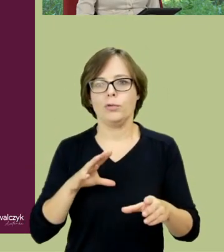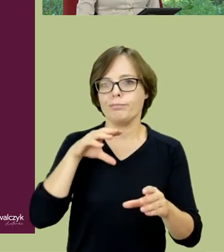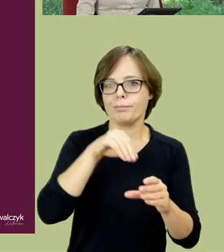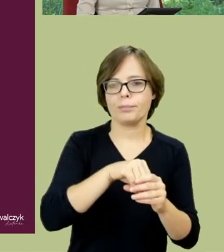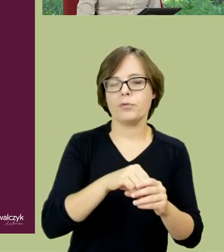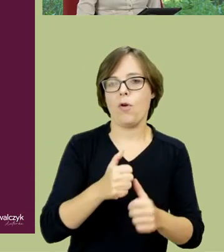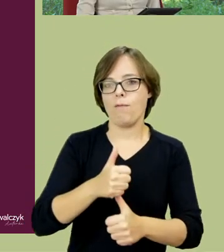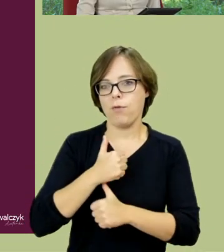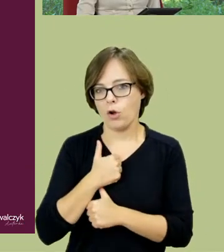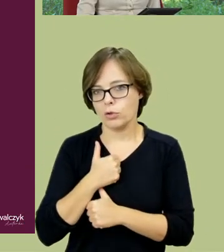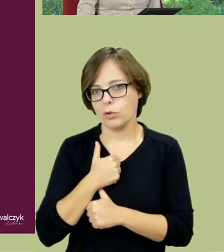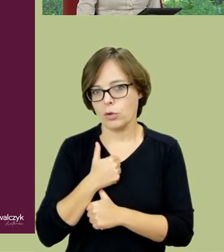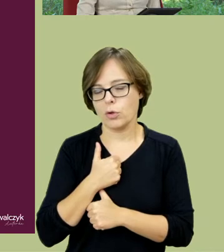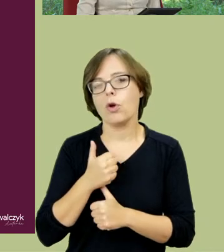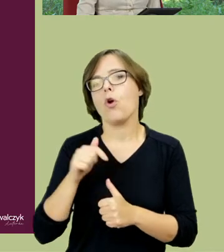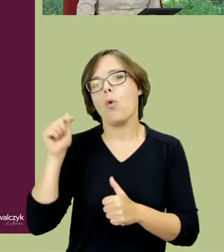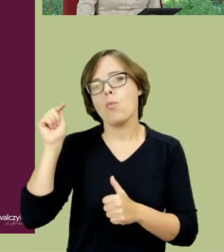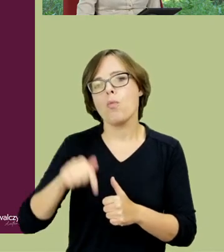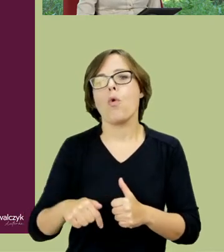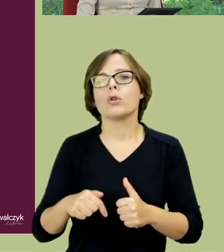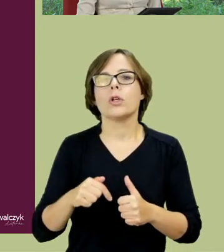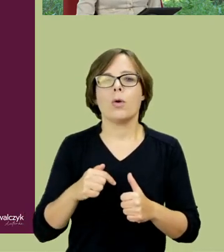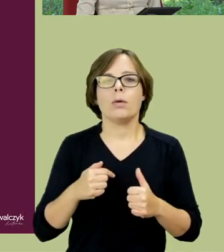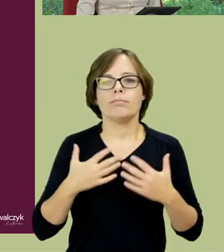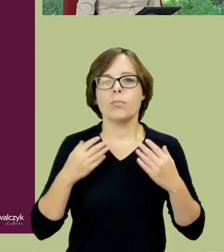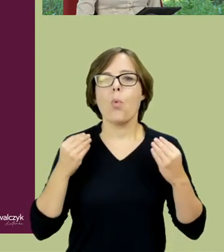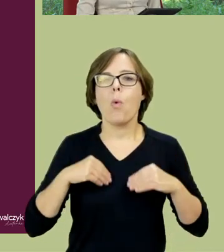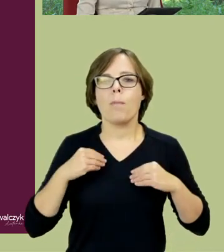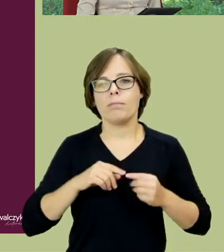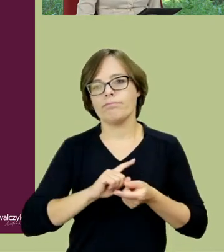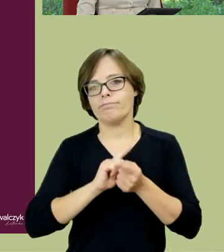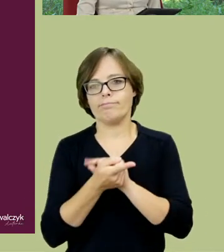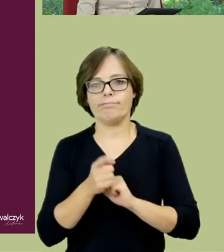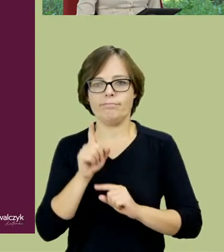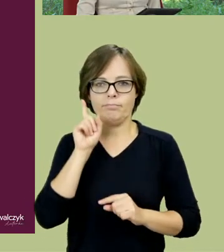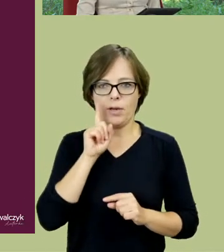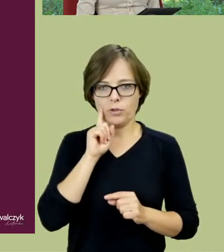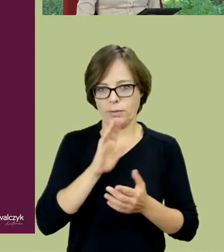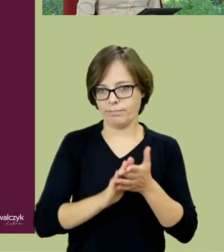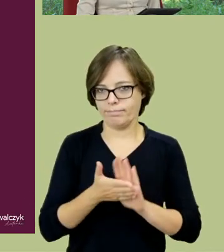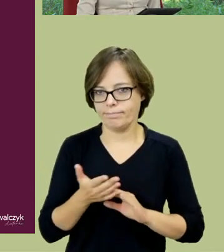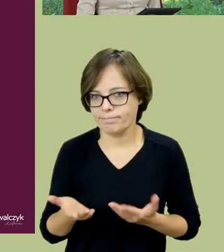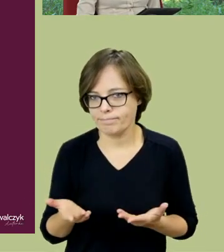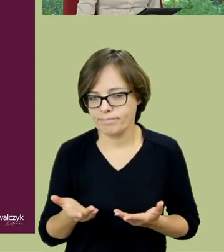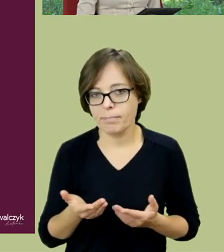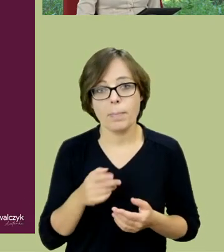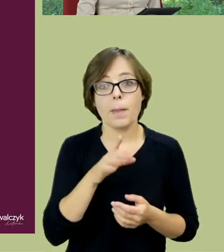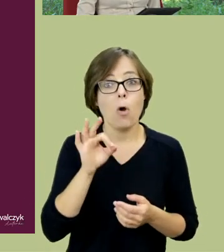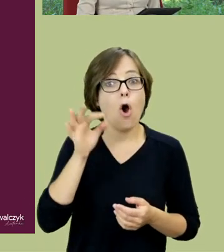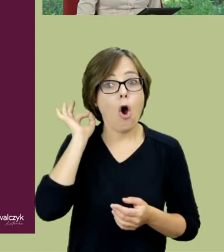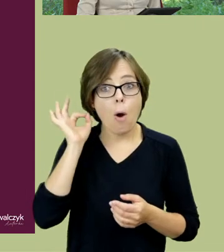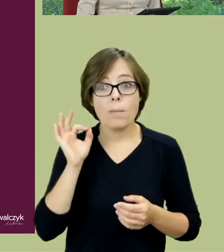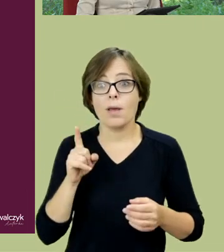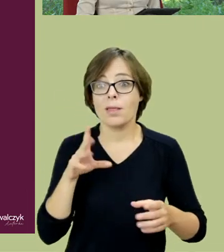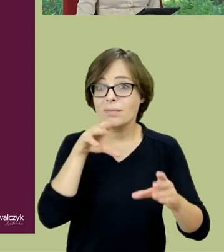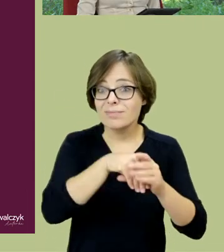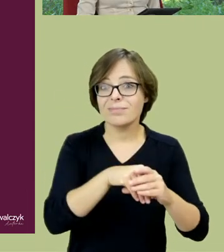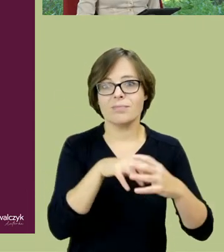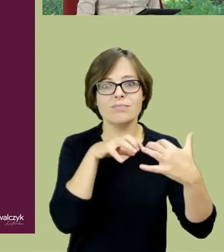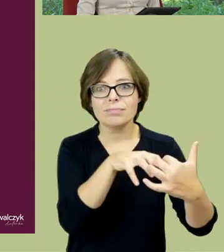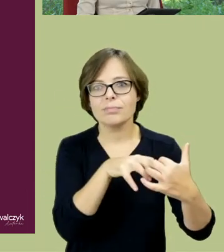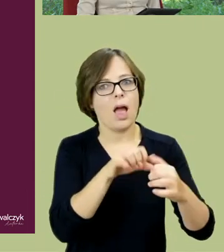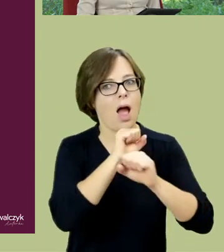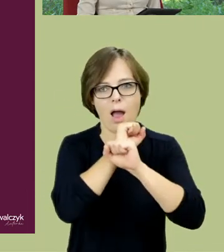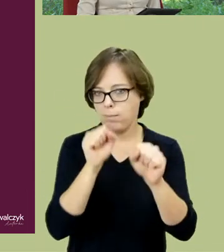armii czy do wojska, było przebrać się za mężczyznę. Służba liniowa kobiet była absolutnie wykluczona, niepożądana